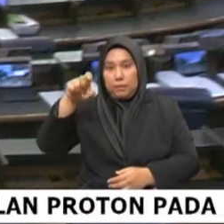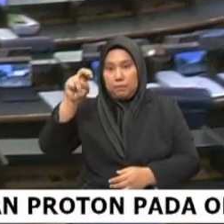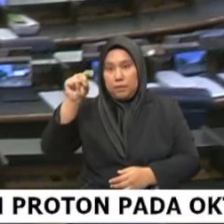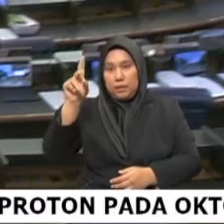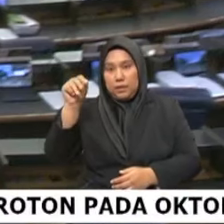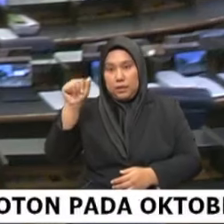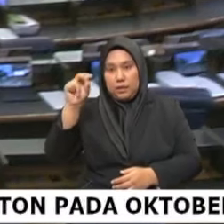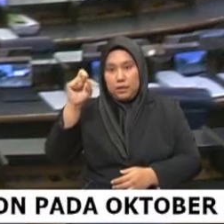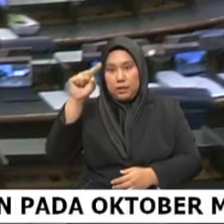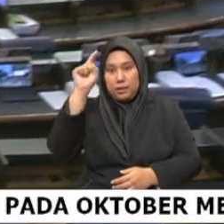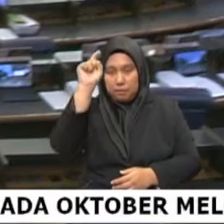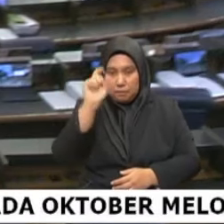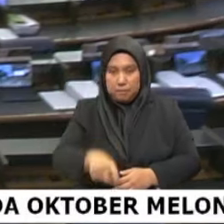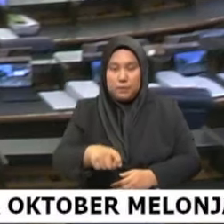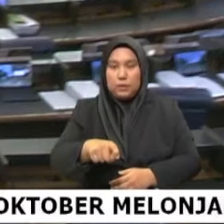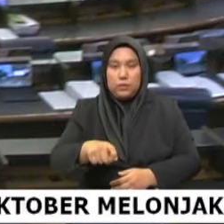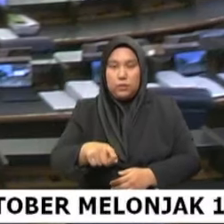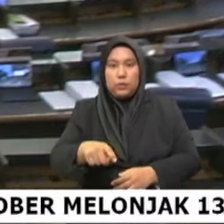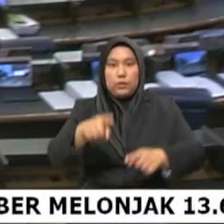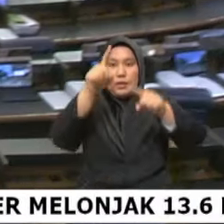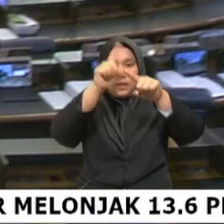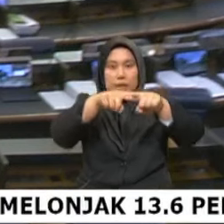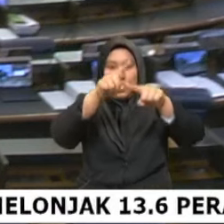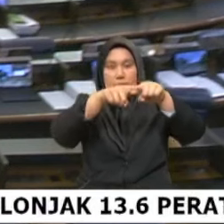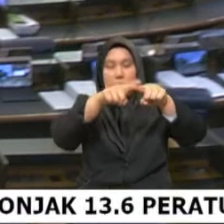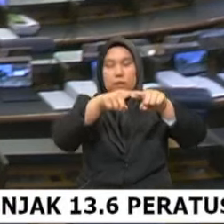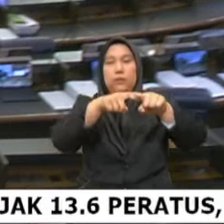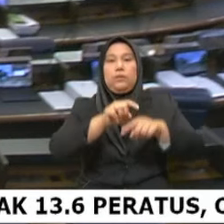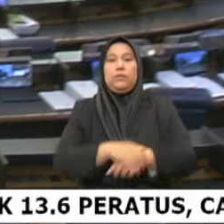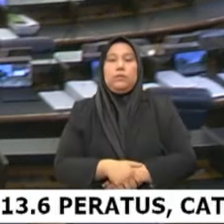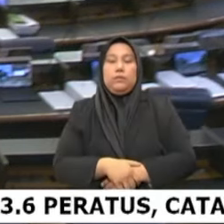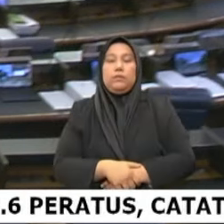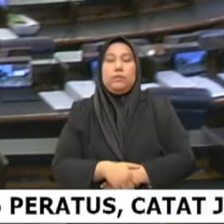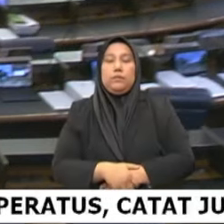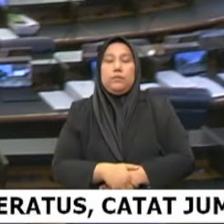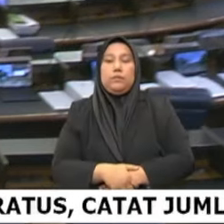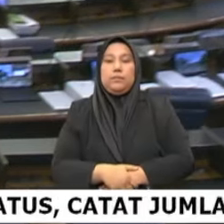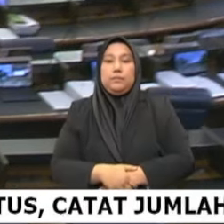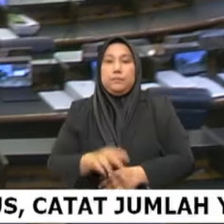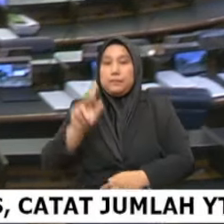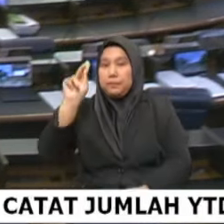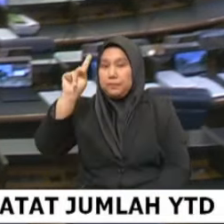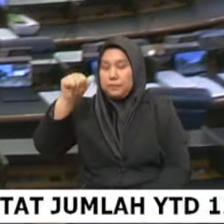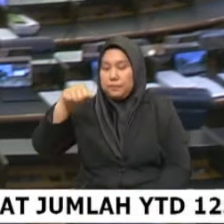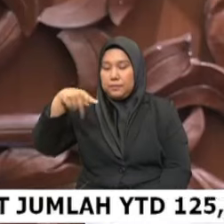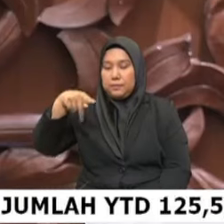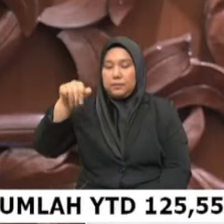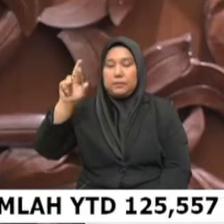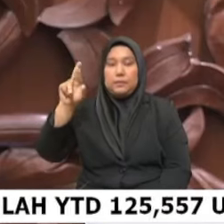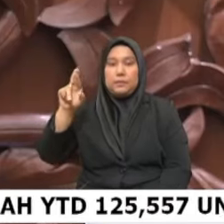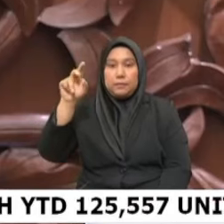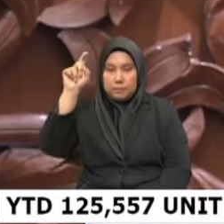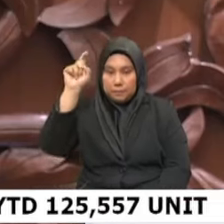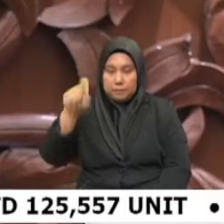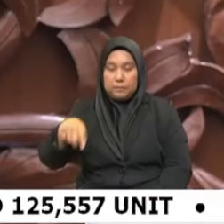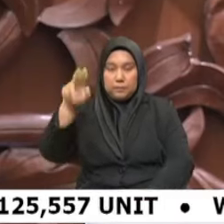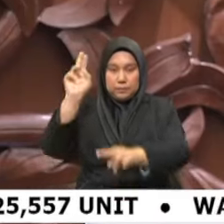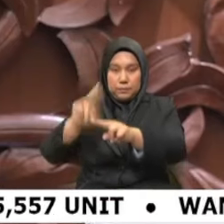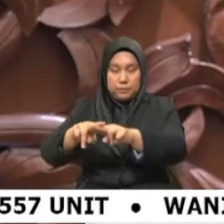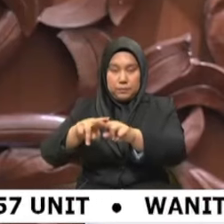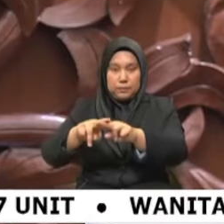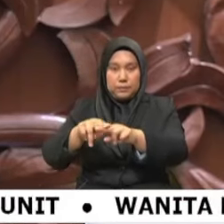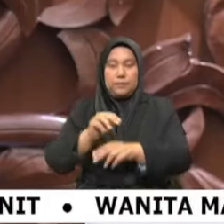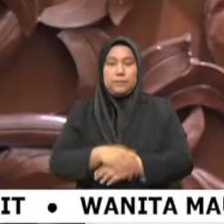digantung. Sebab ini kapa, satu kesalahan yang amat berat. Kapa duduk. Tuan Seri Speaker. Kapa mesti ingat kepada mereka